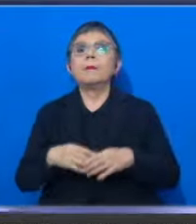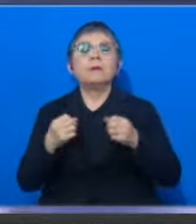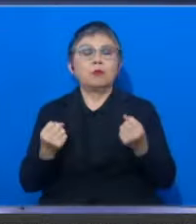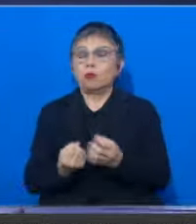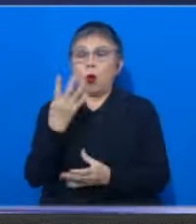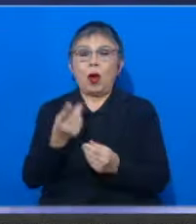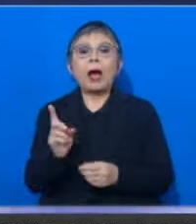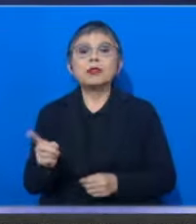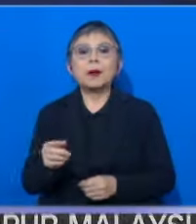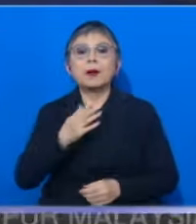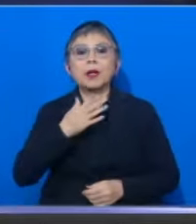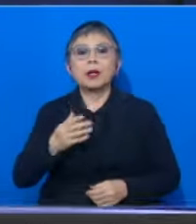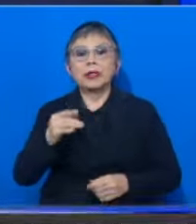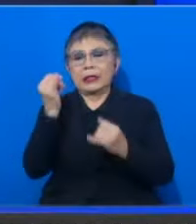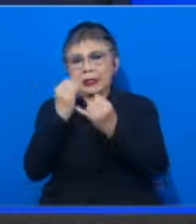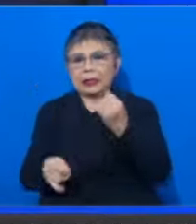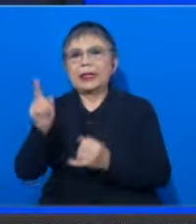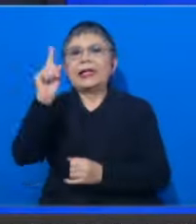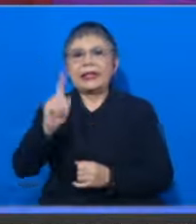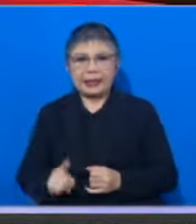diduga akibat korsleting.